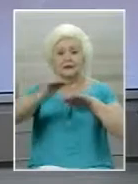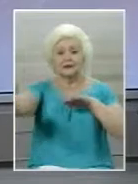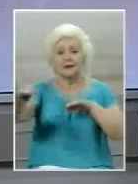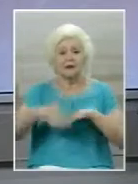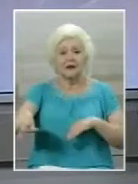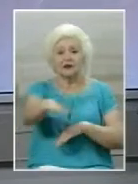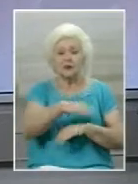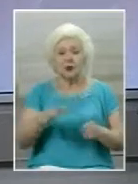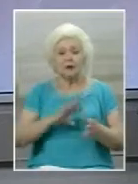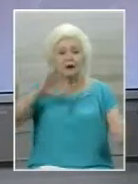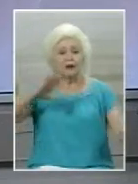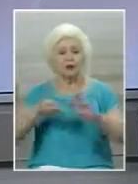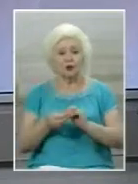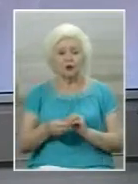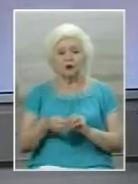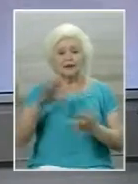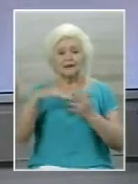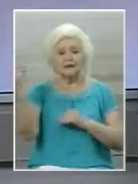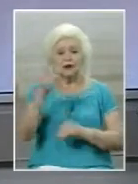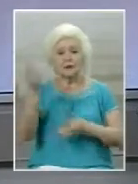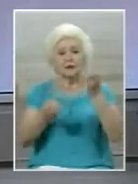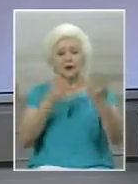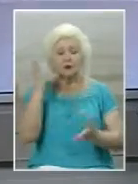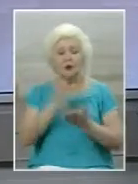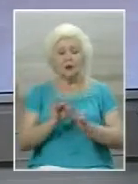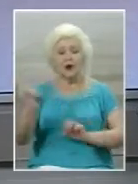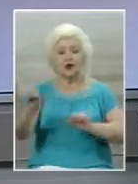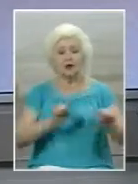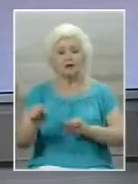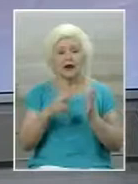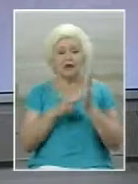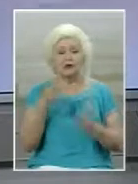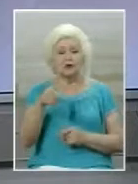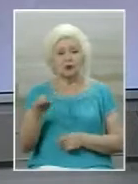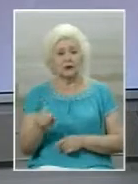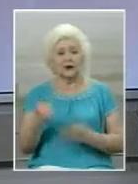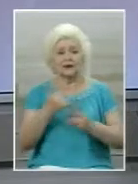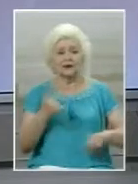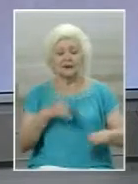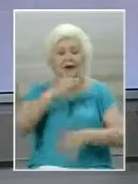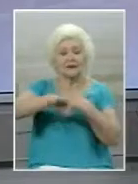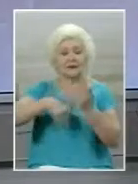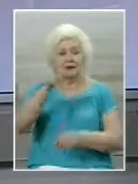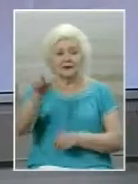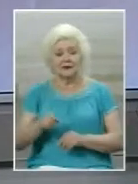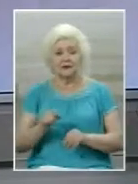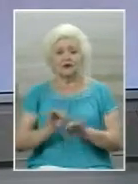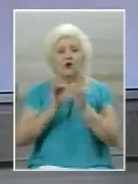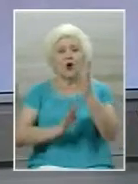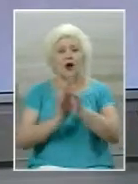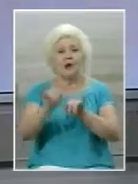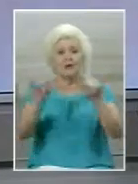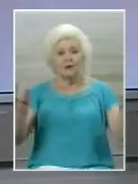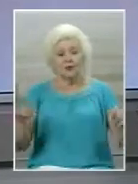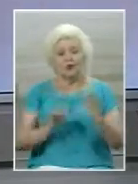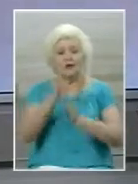на продуктивність сільськогосподарських культур. Маючи у розпорядженні 700 гектарів землі, селекціонери вище виводять гібриди